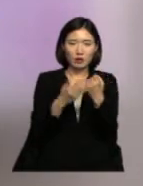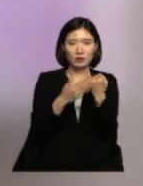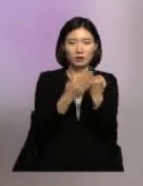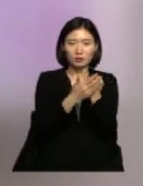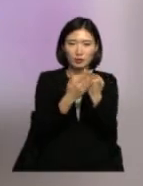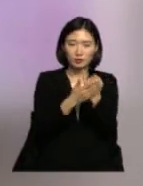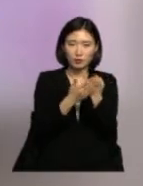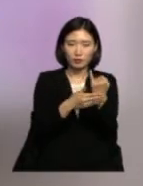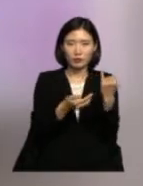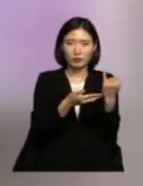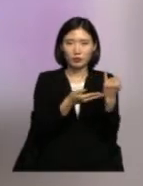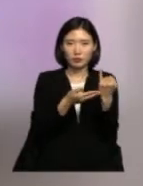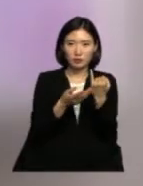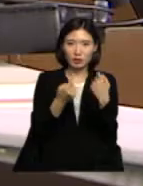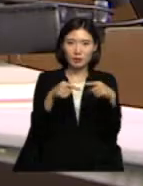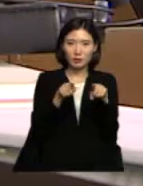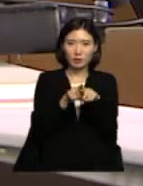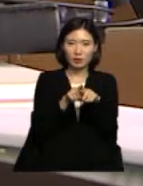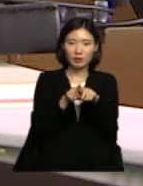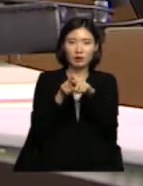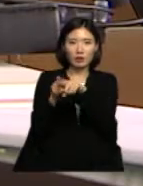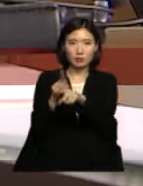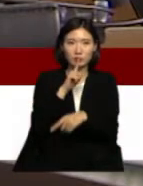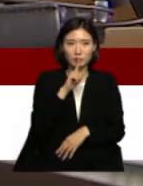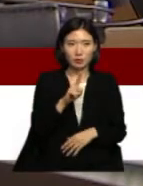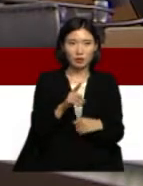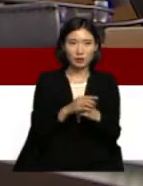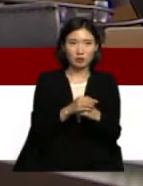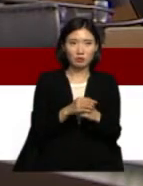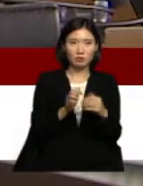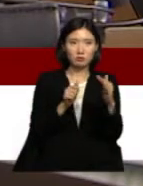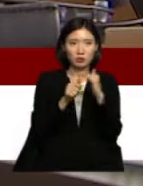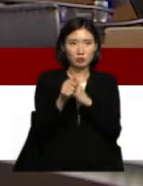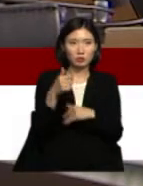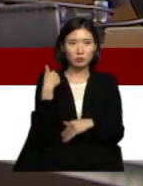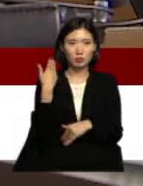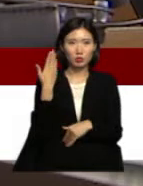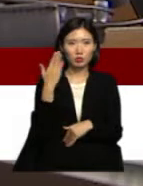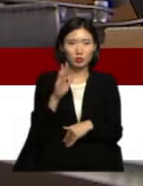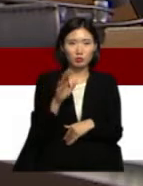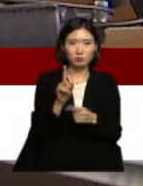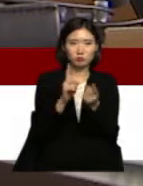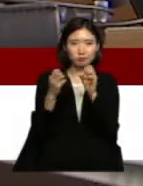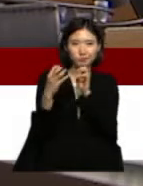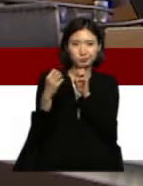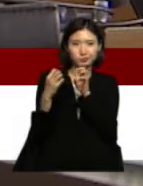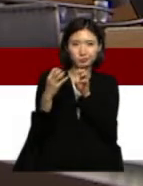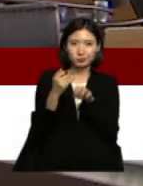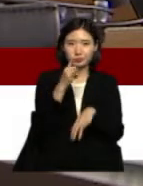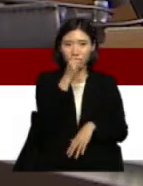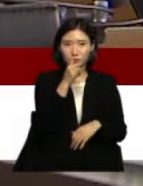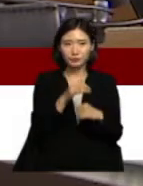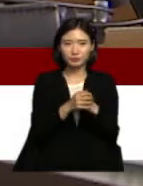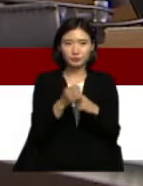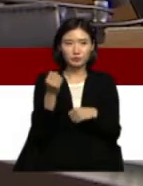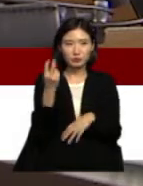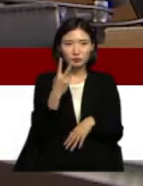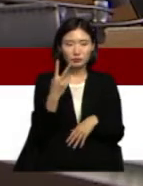나갔다는 게 공무원 노조 측의 설명입니다. 뭐 사장님 같은 분인지 모르겠는데 그래서 스톱스톱